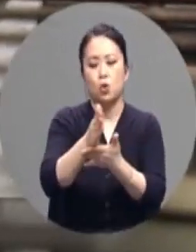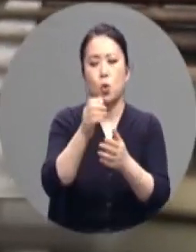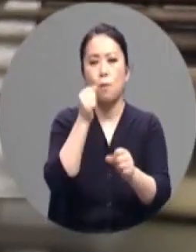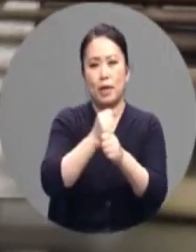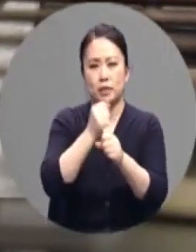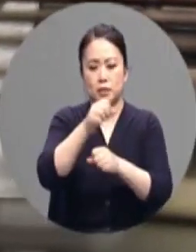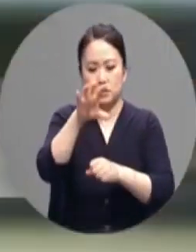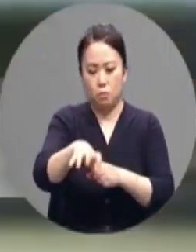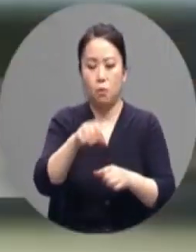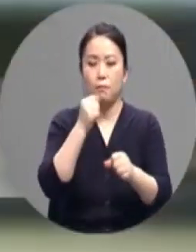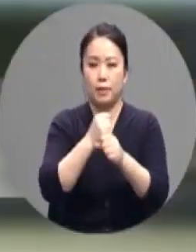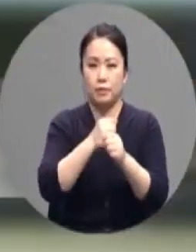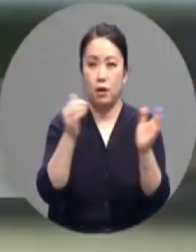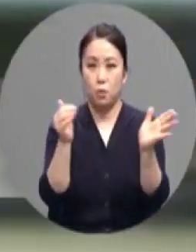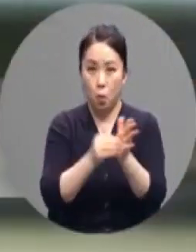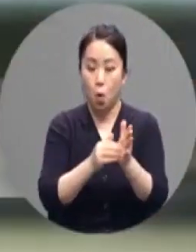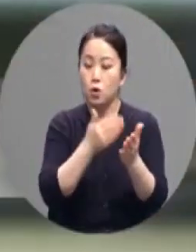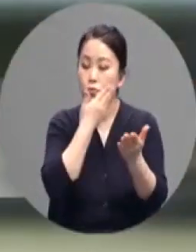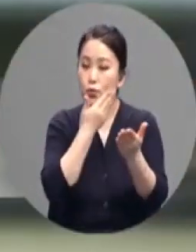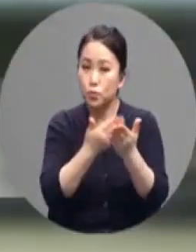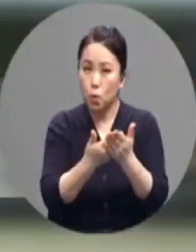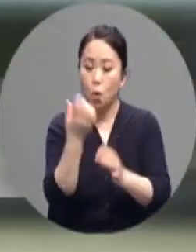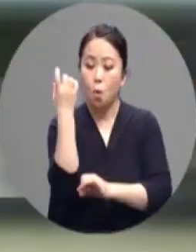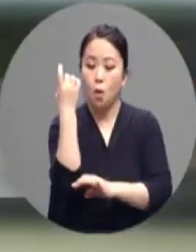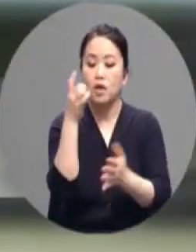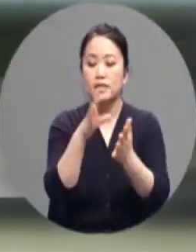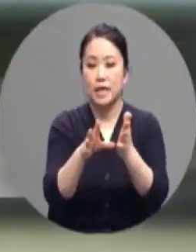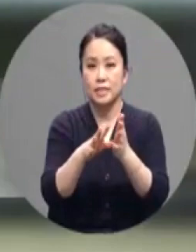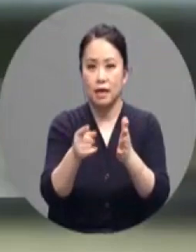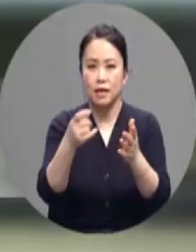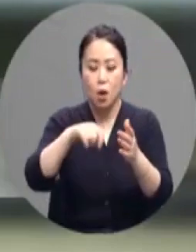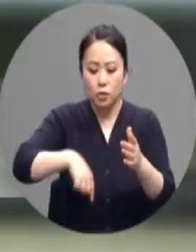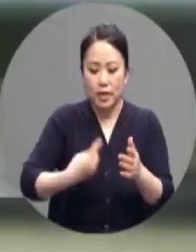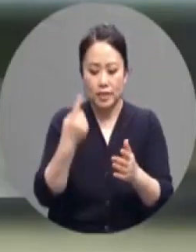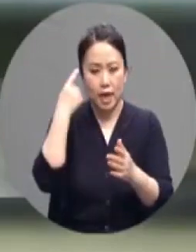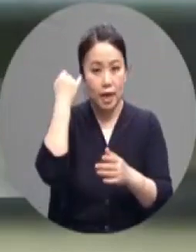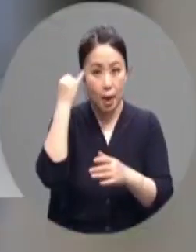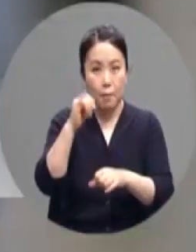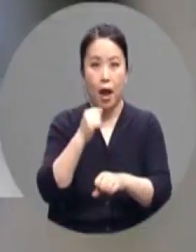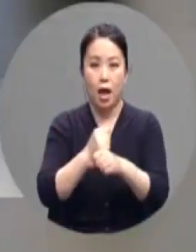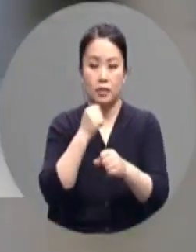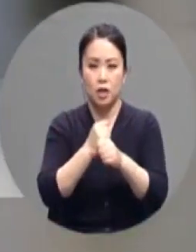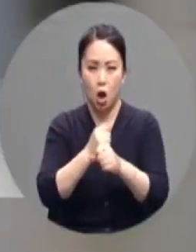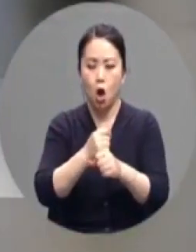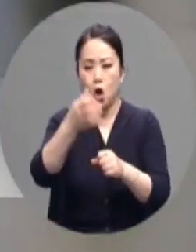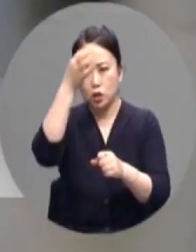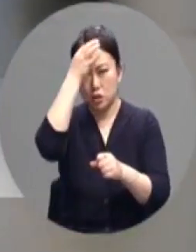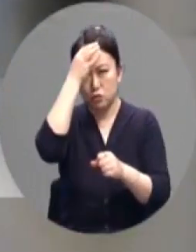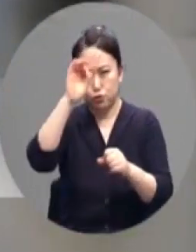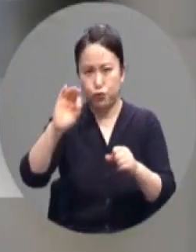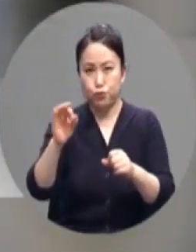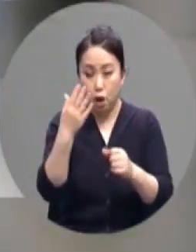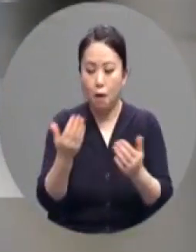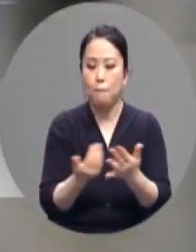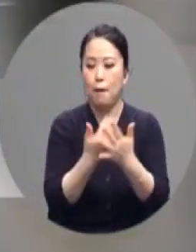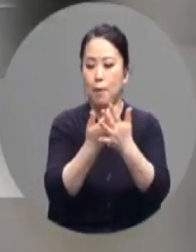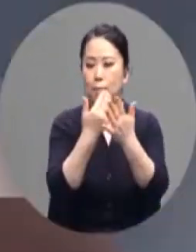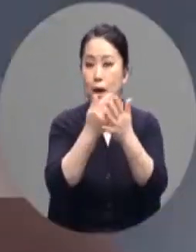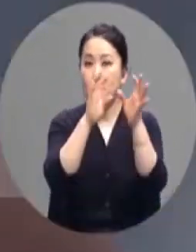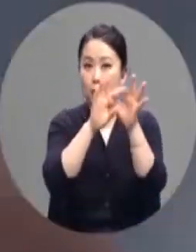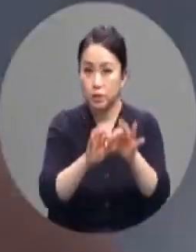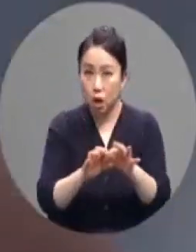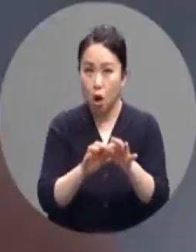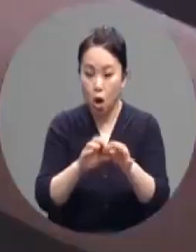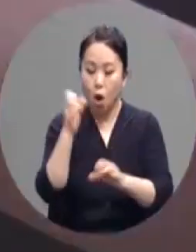구축했습니다. 또 핵심 원자재를 자체 개발해 기술 경쟁력 강화에 나서면서 3년 전부터는 원재료 공장도